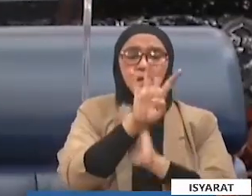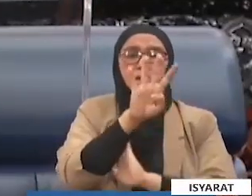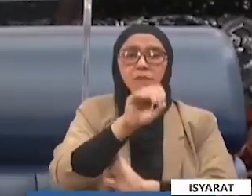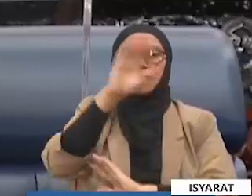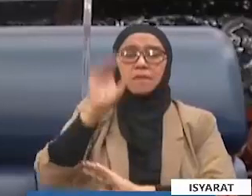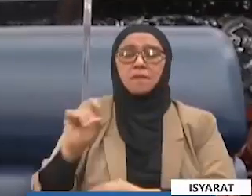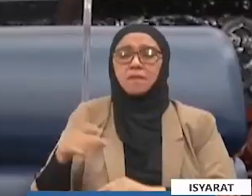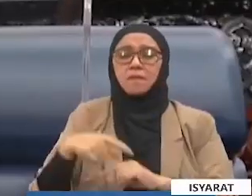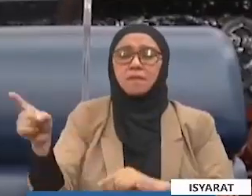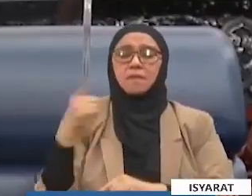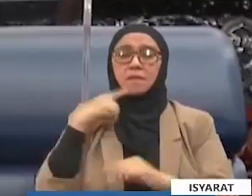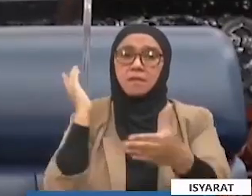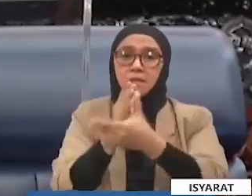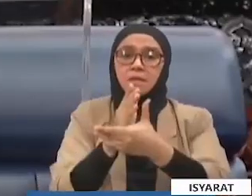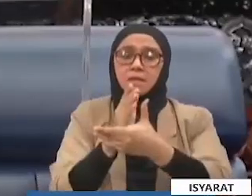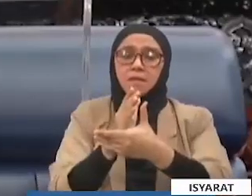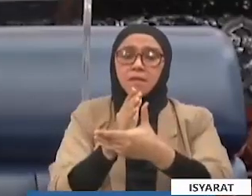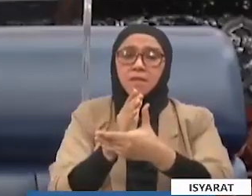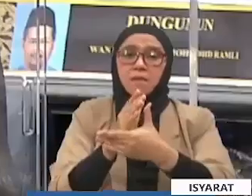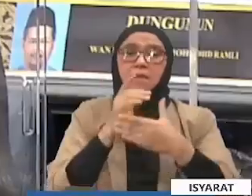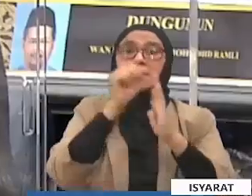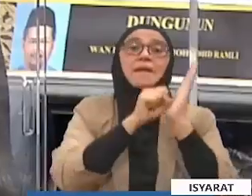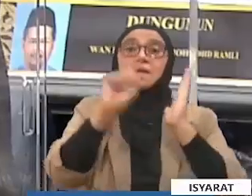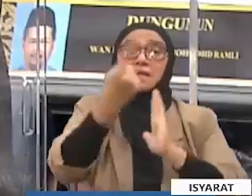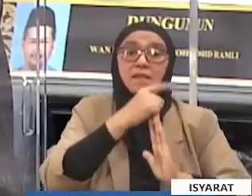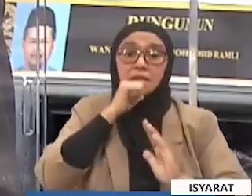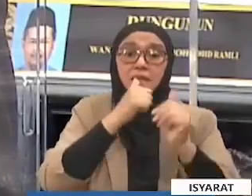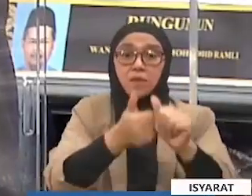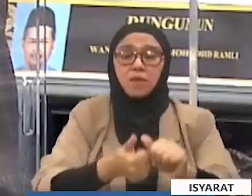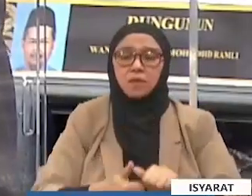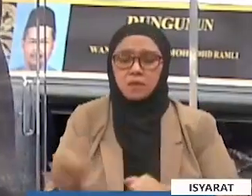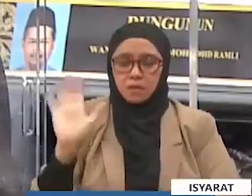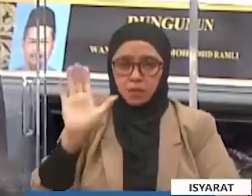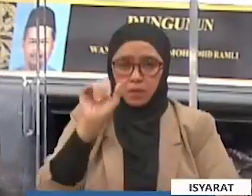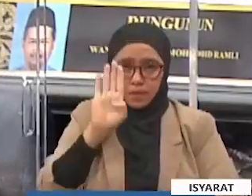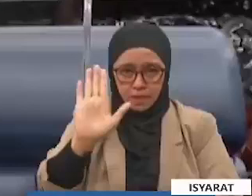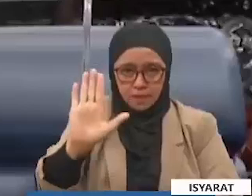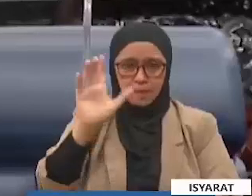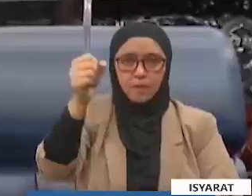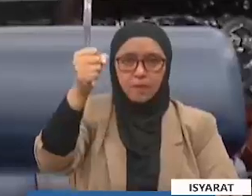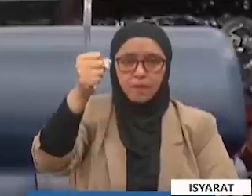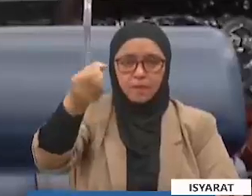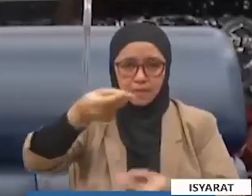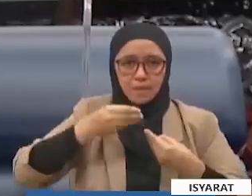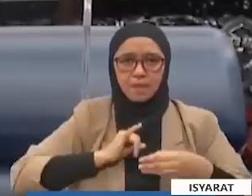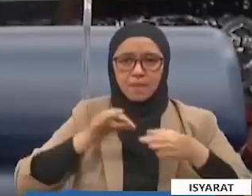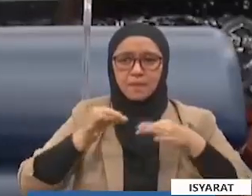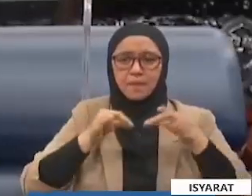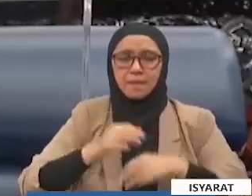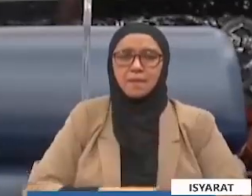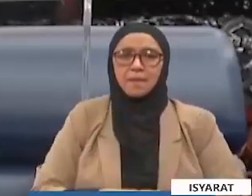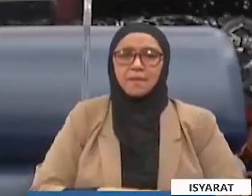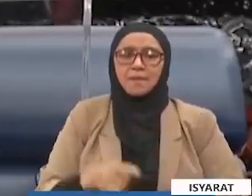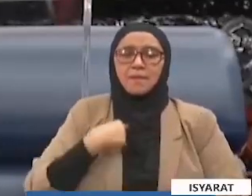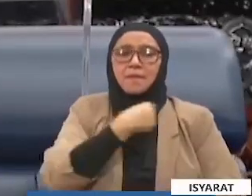tak diikuti. Yang berhormat menteri. Yang berhormat, biar saya terangkan. Ya, biar saya terangkan. Kita